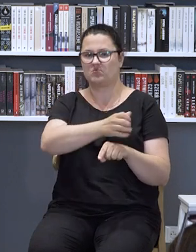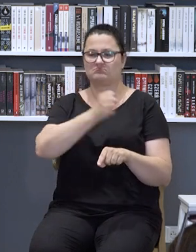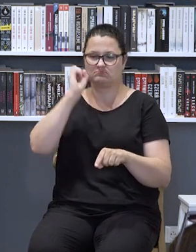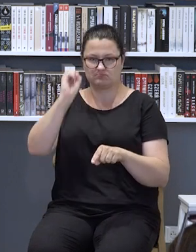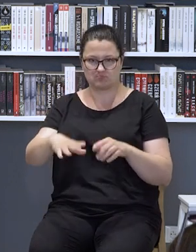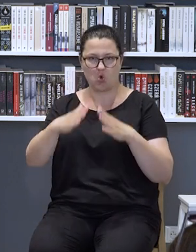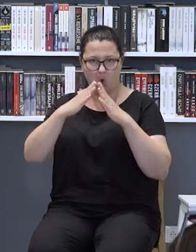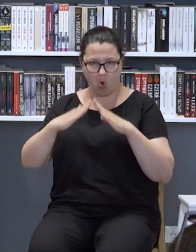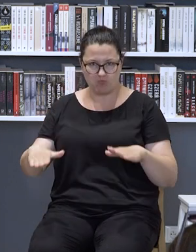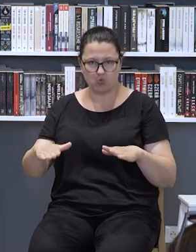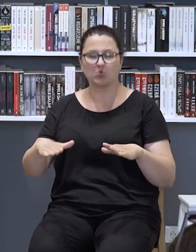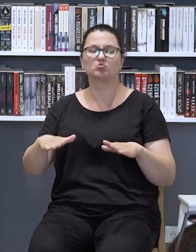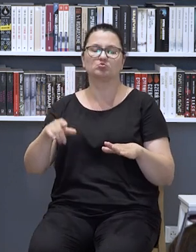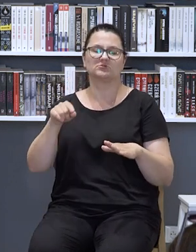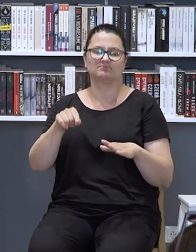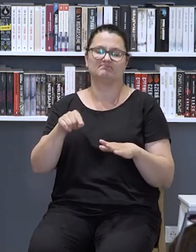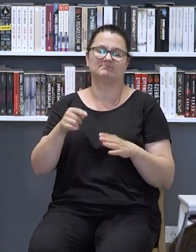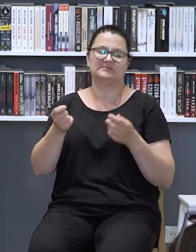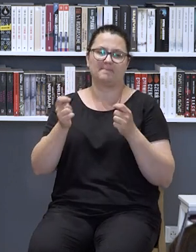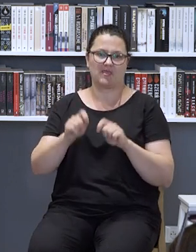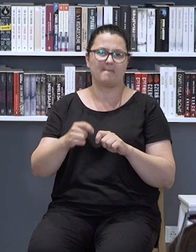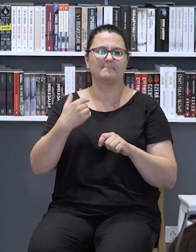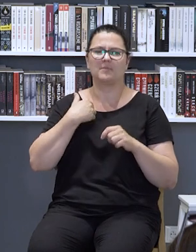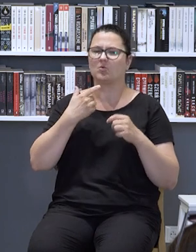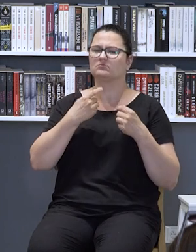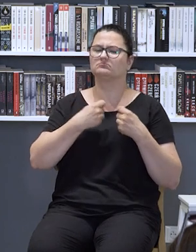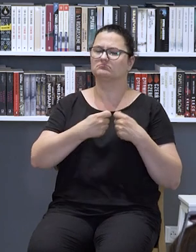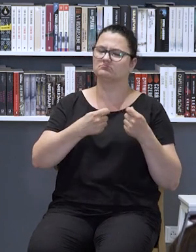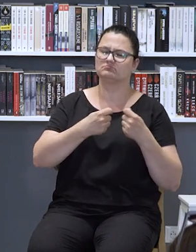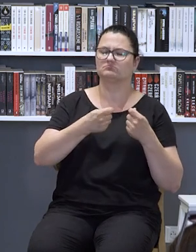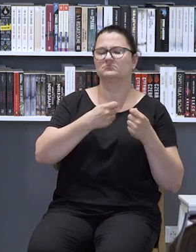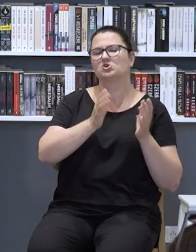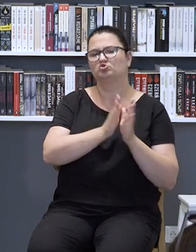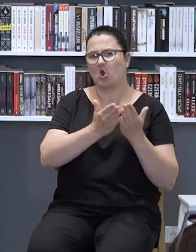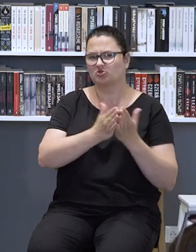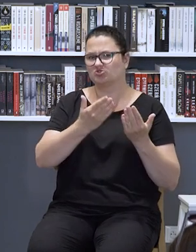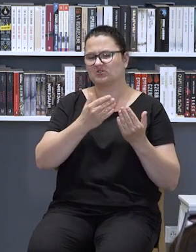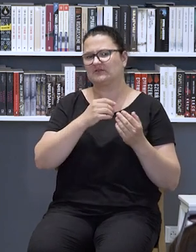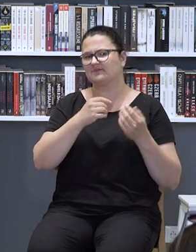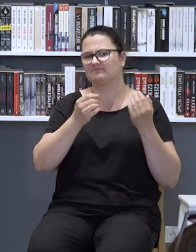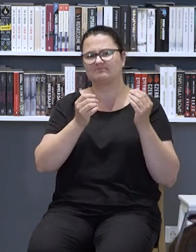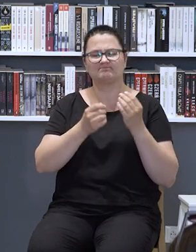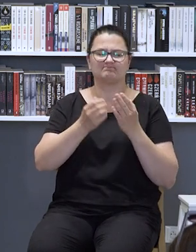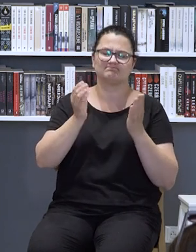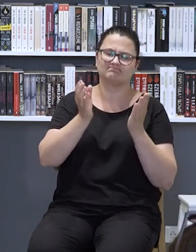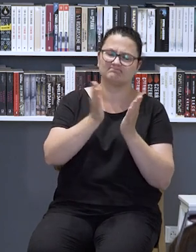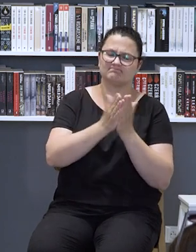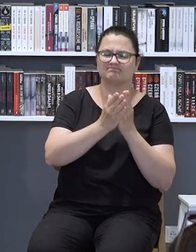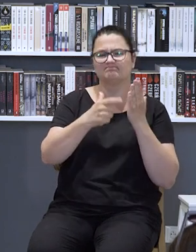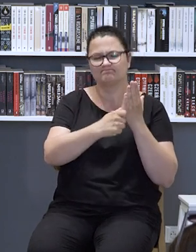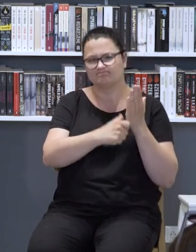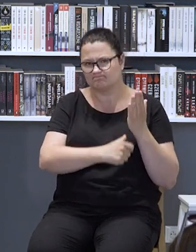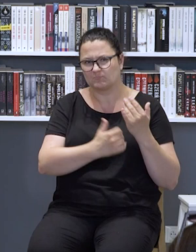zamkniętego, zwłaszcza, że prowadził księgarnię, antykwariat lub introligatornię, pracował z